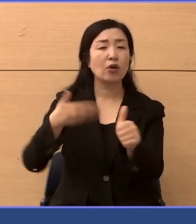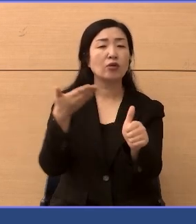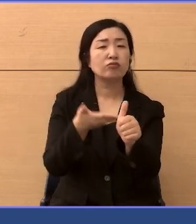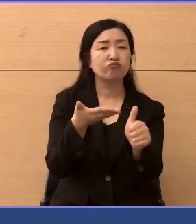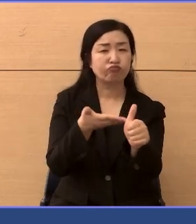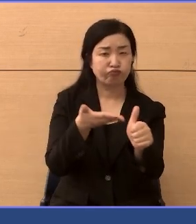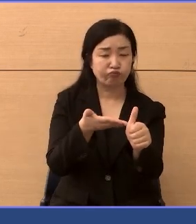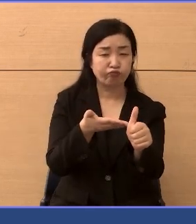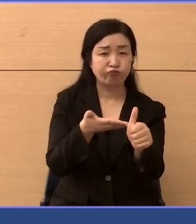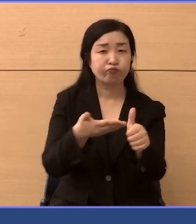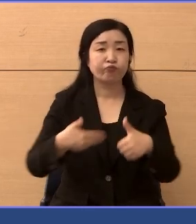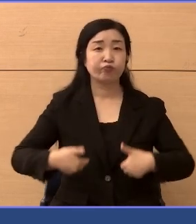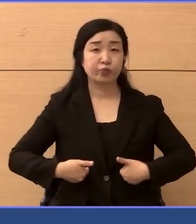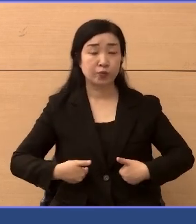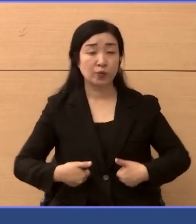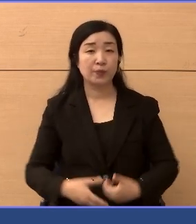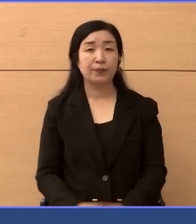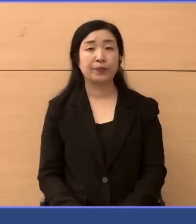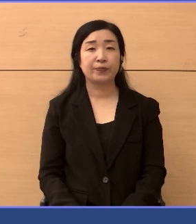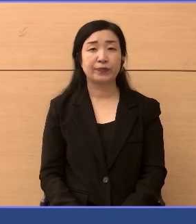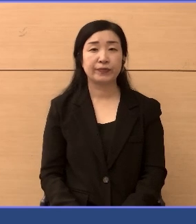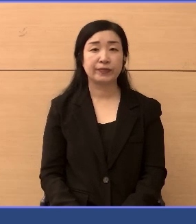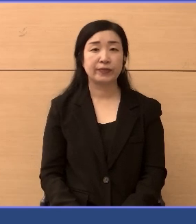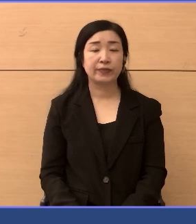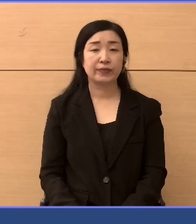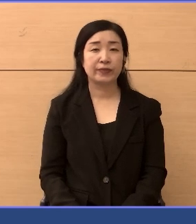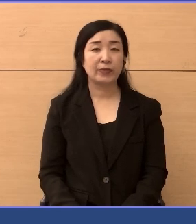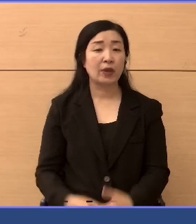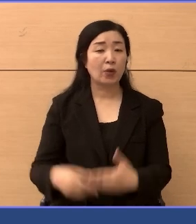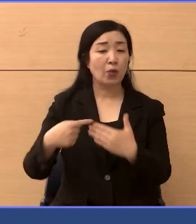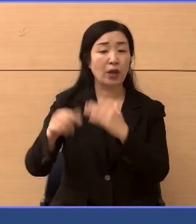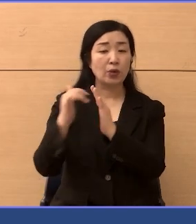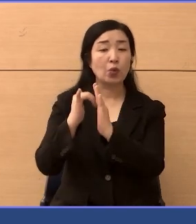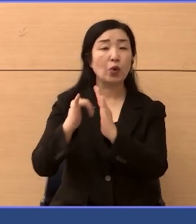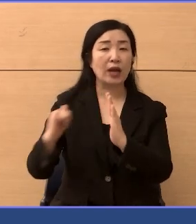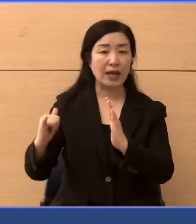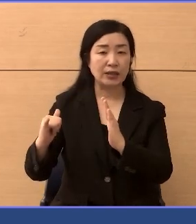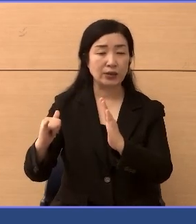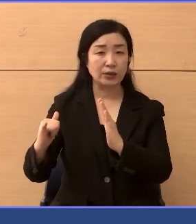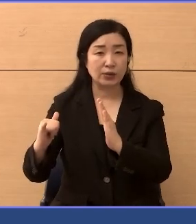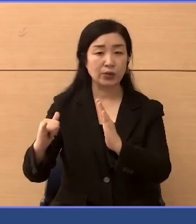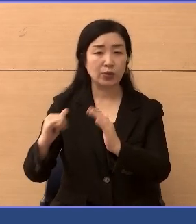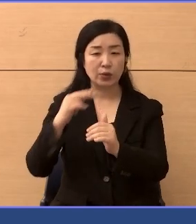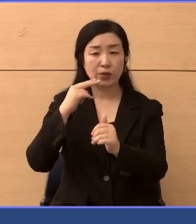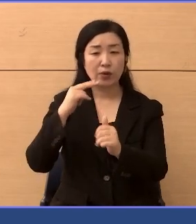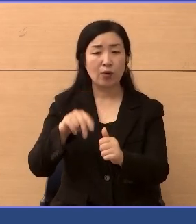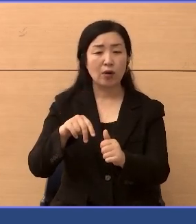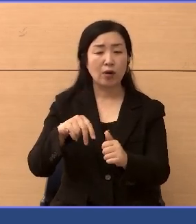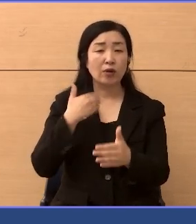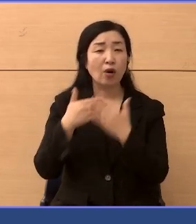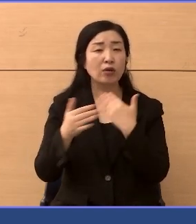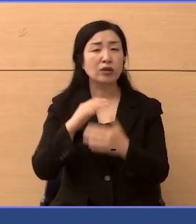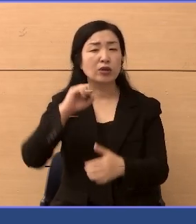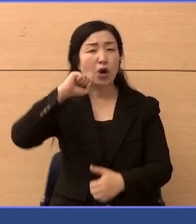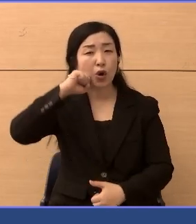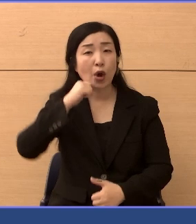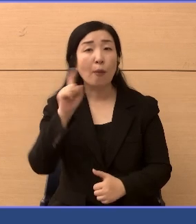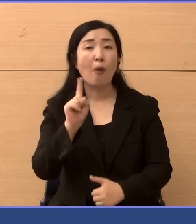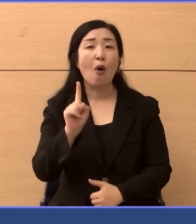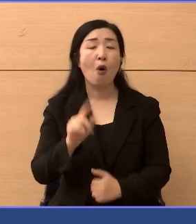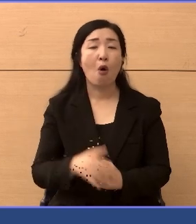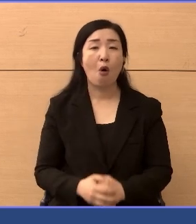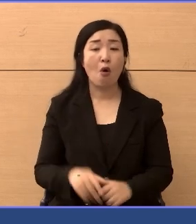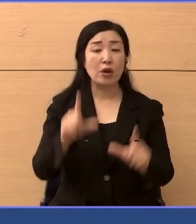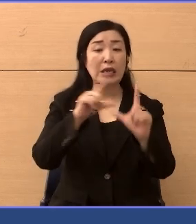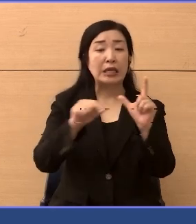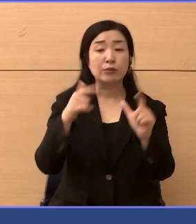것입니다. some of the challenges 자, facing parents 그렇다면 of small 그 children 외에도 are that 가족이 겪는 sometimes 도전과 어려움은 어떤 some 것이 parents 있을까요? may not 일부 부모 같은